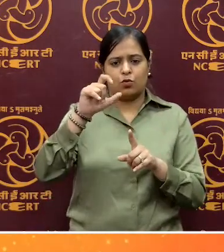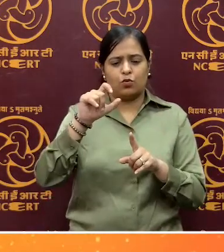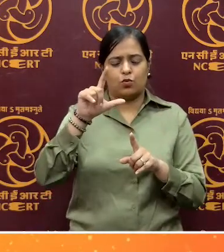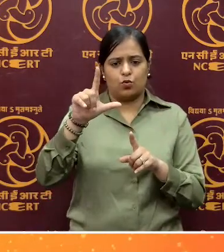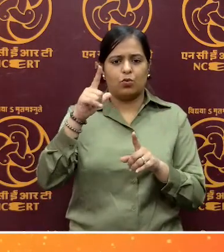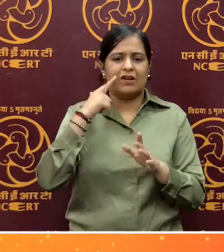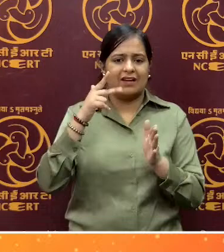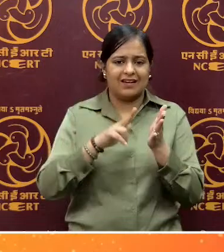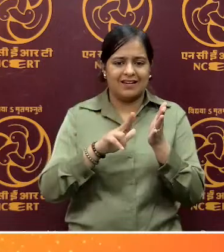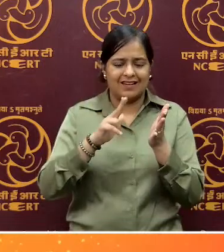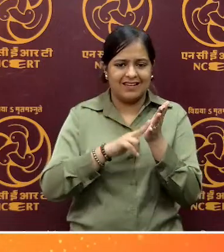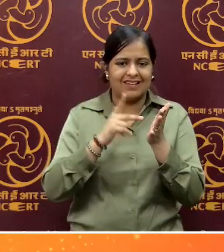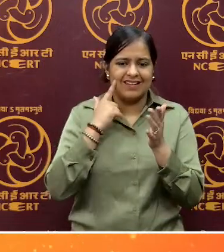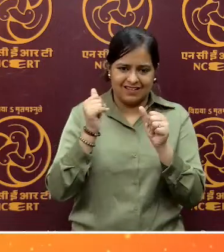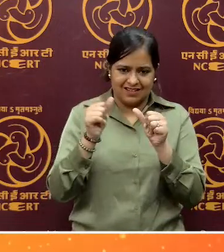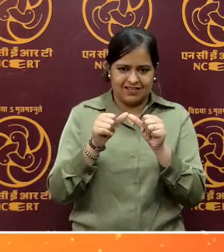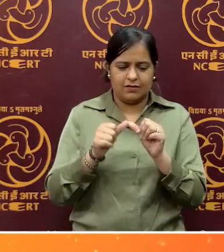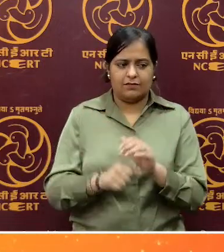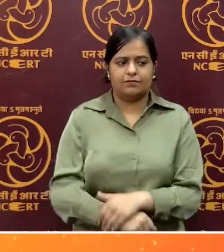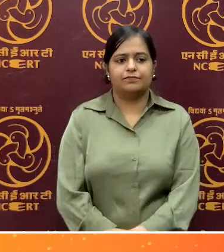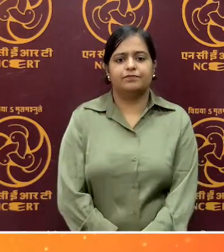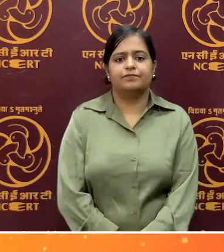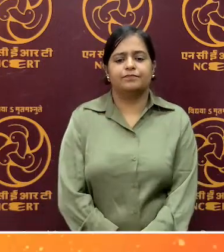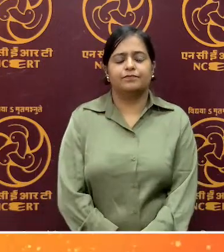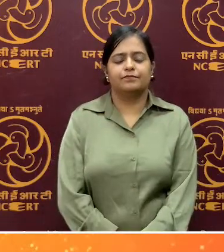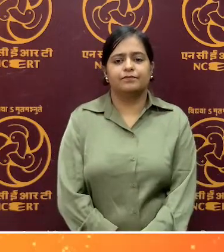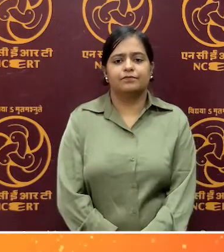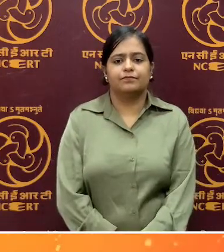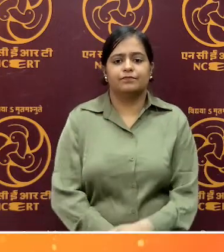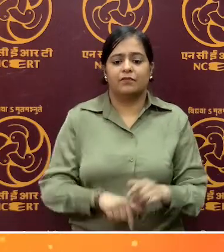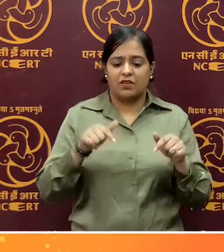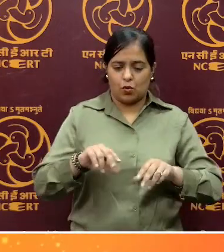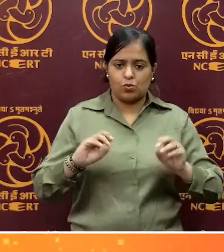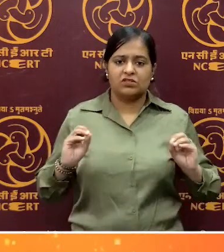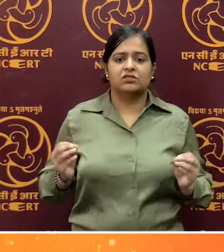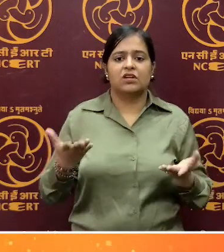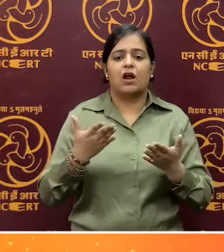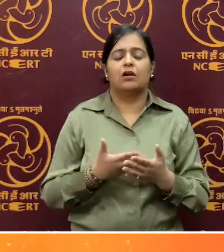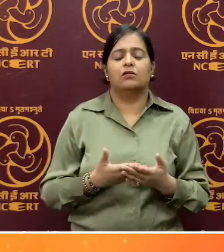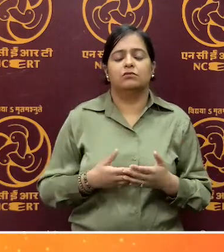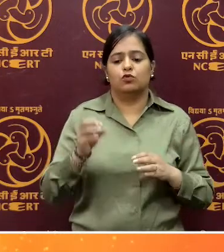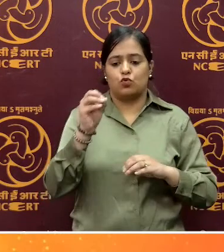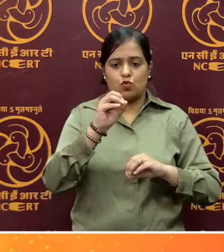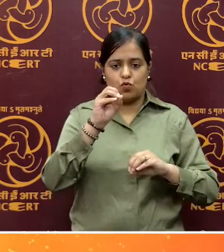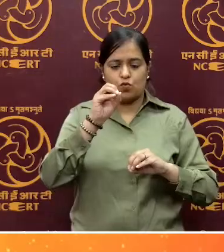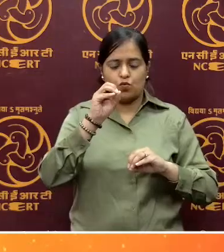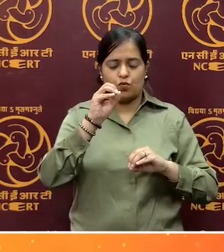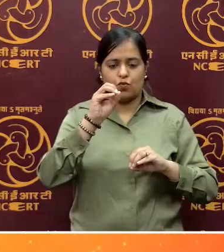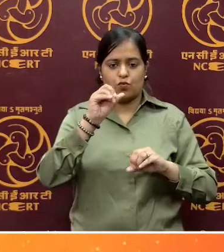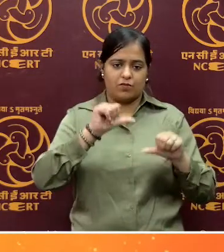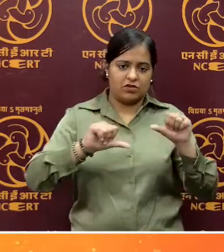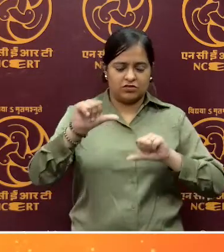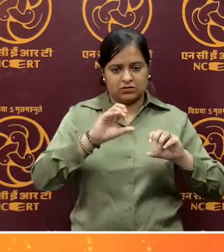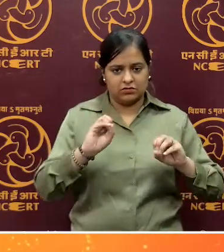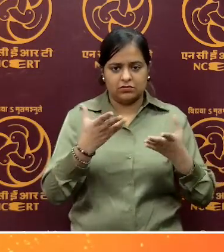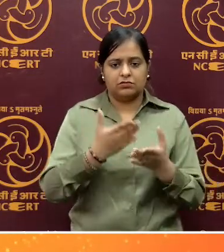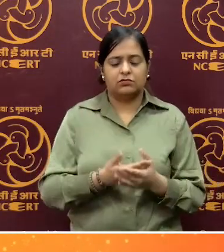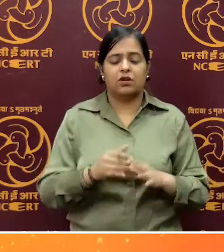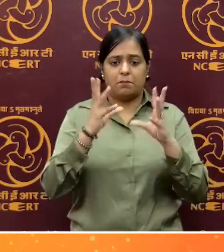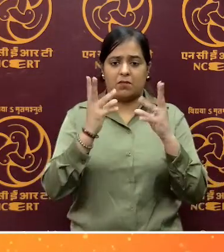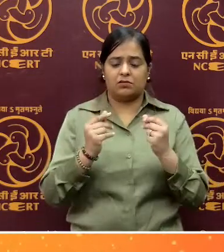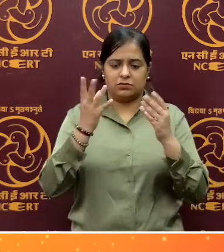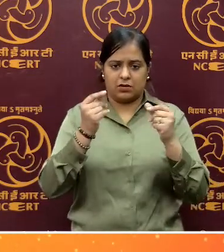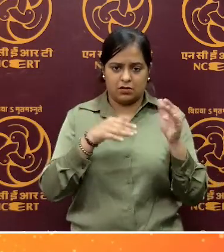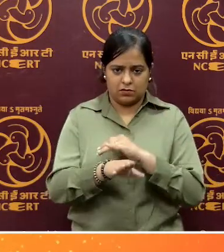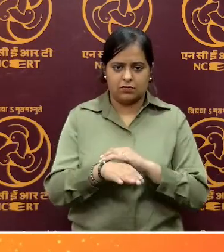Fine? यहाँ तक किए. Now we move on to the algebra. That is, we start now the operations that we have in mathematics,